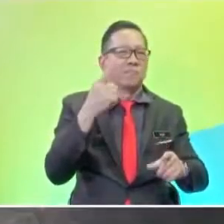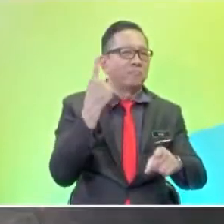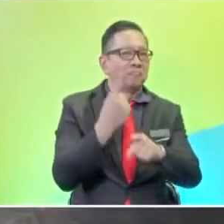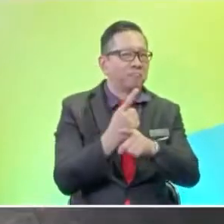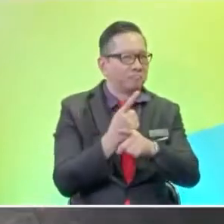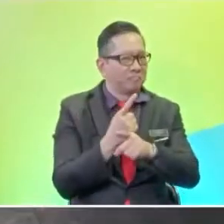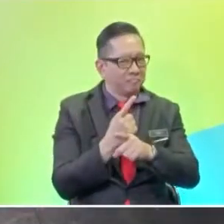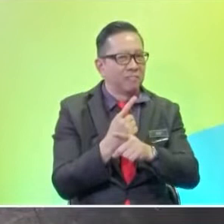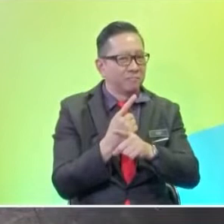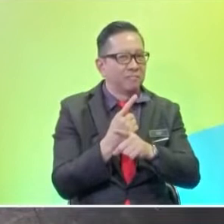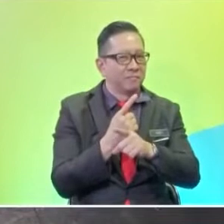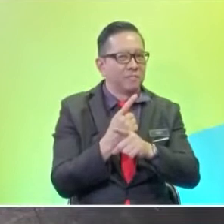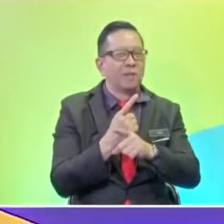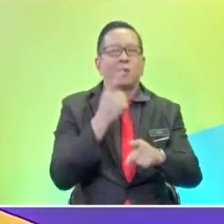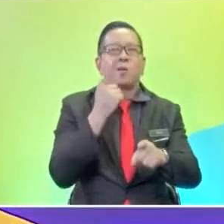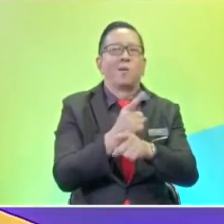betul